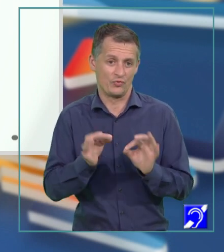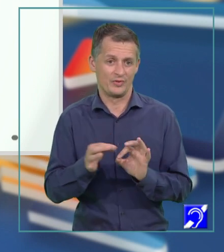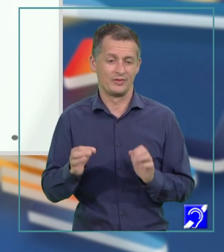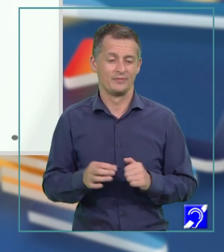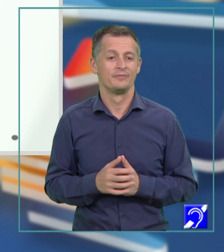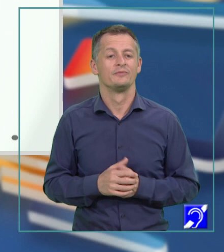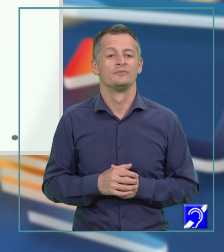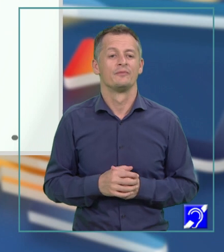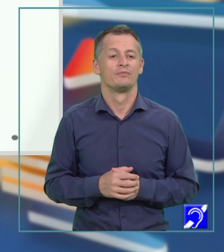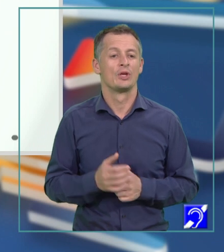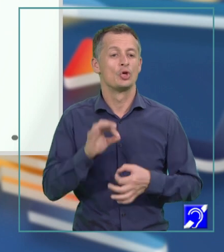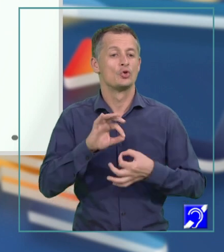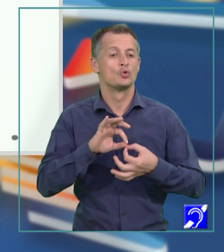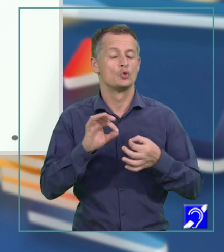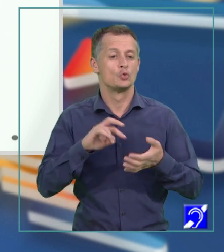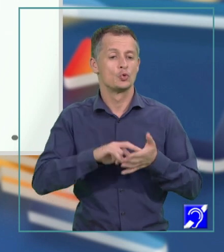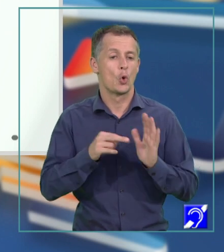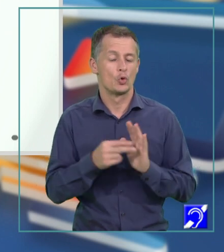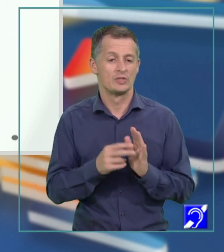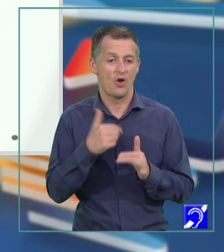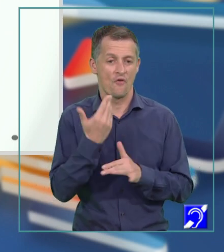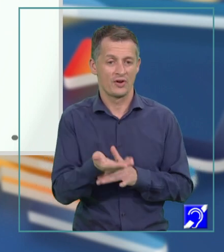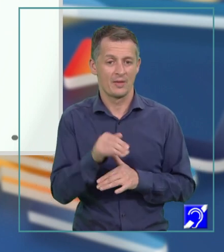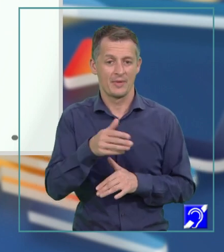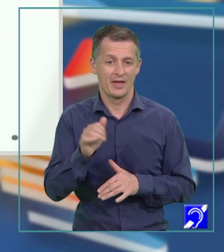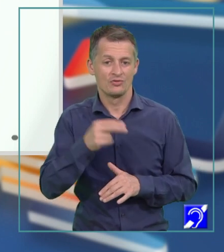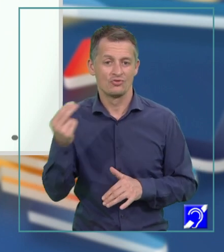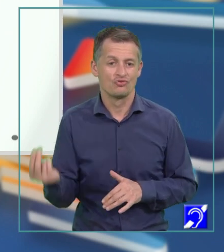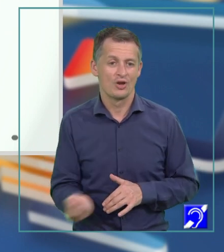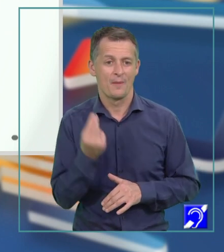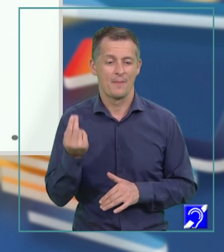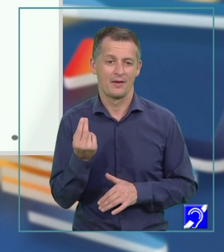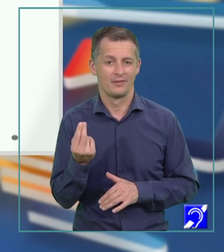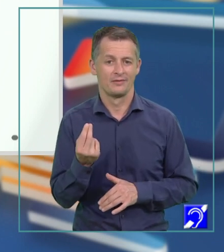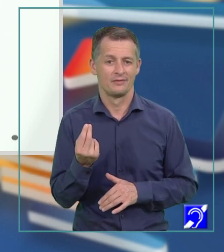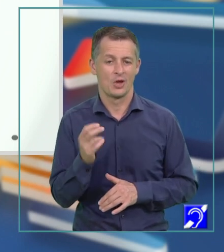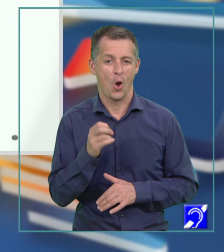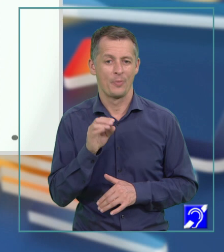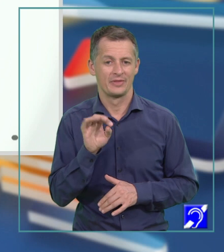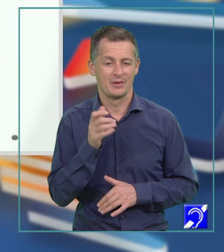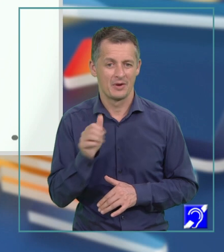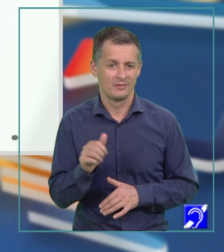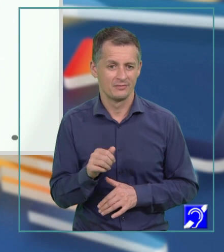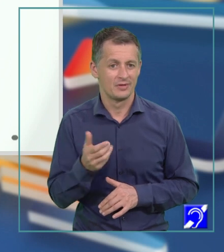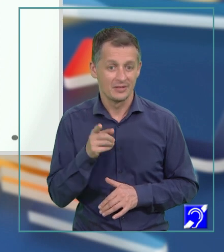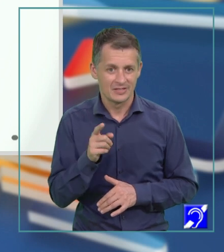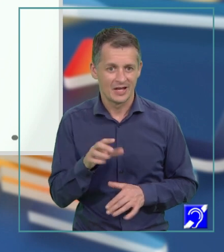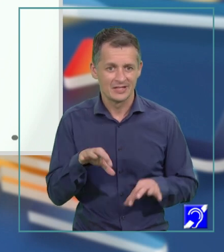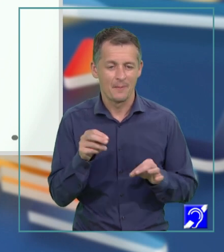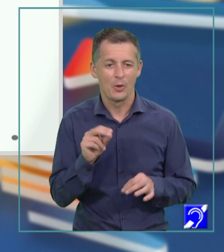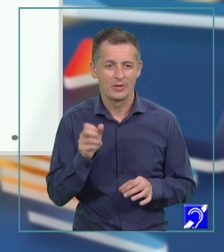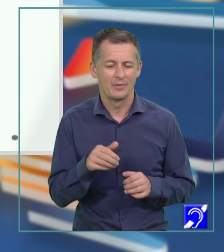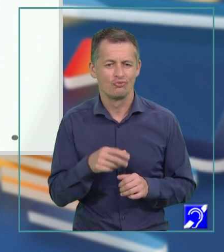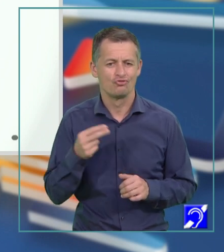Soluția oferită de Mihai este cea mai optimă. Ați găsit pleonasmul? Da, acesta este cea